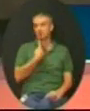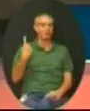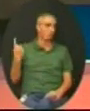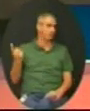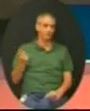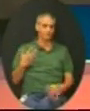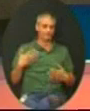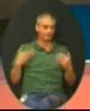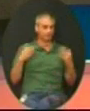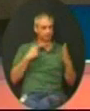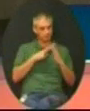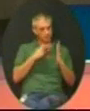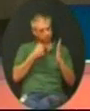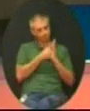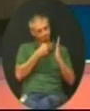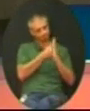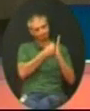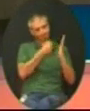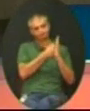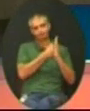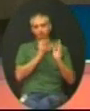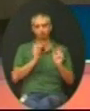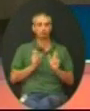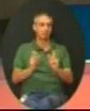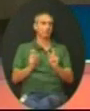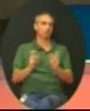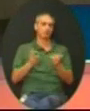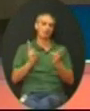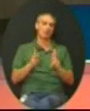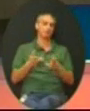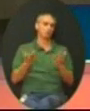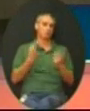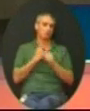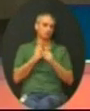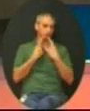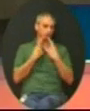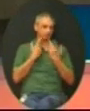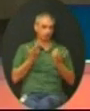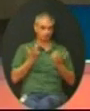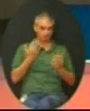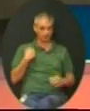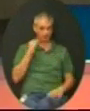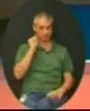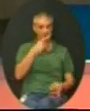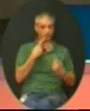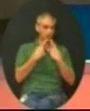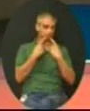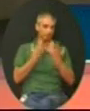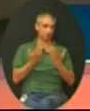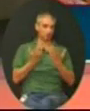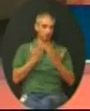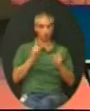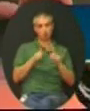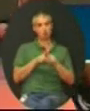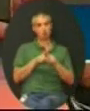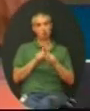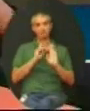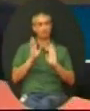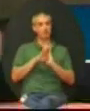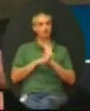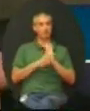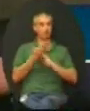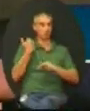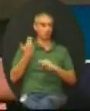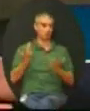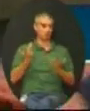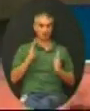כל המחסומים האפשריים כדי לחסום בכלל את האפשרות למסע ומתן. כשנבוא למסע ומתן, שכאילו הוא ללא תנאים מוקדמים, אבל לא